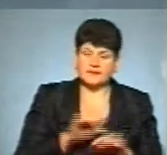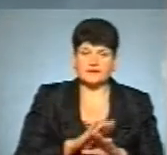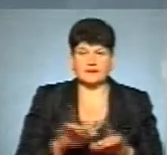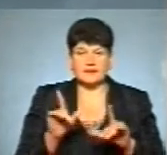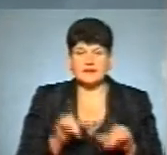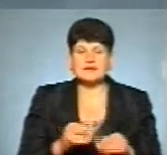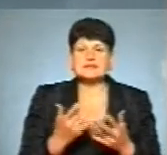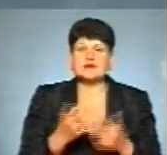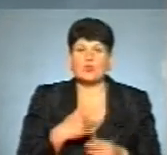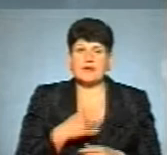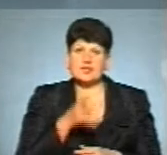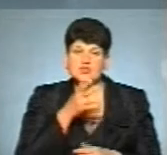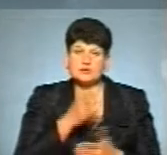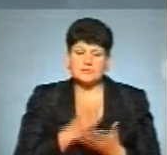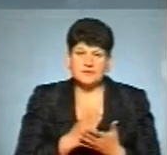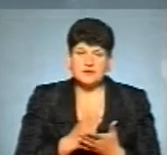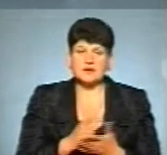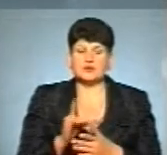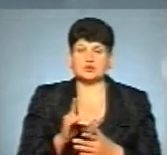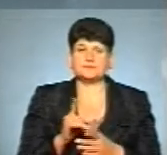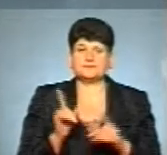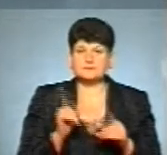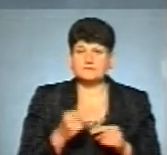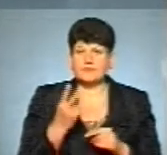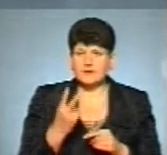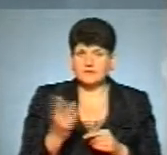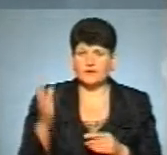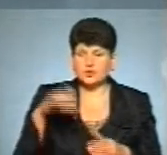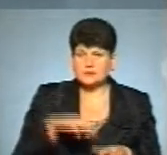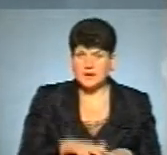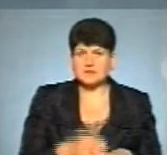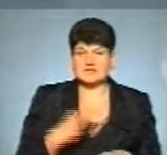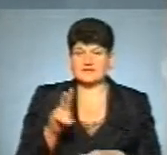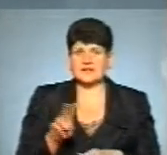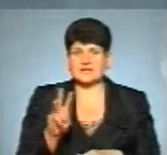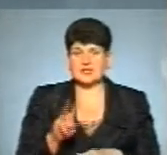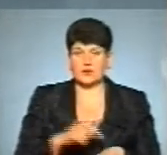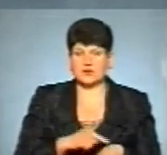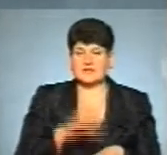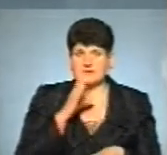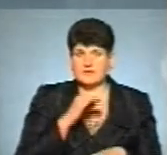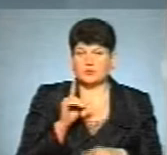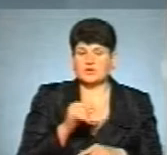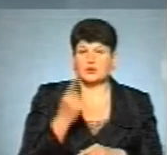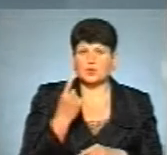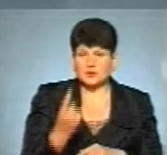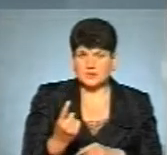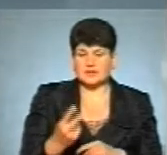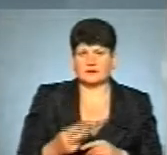мене це часу займе. Тобто замість відвідати два водоспади, там я за 2-3 години встигаю відвідати один і десь там буду в дорозі до